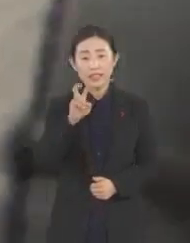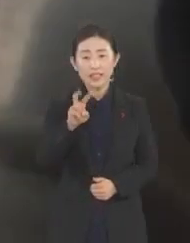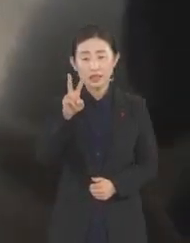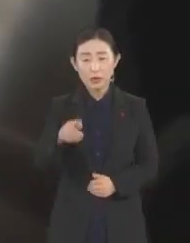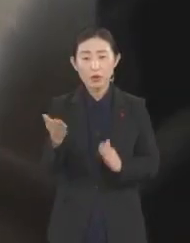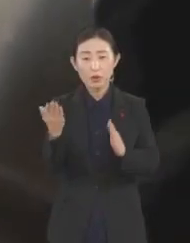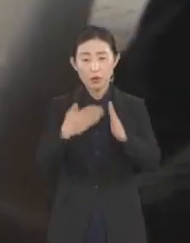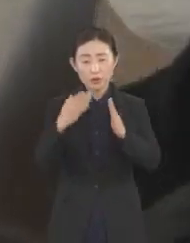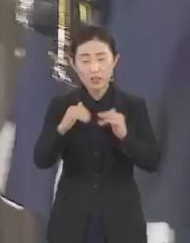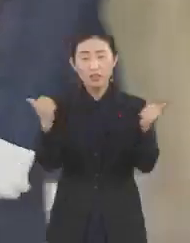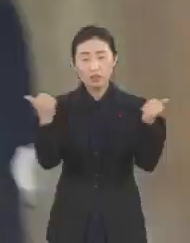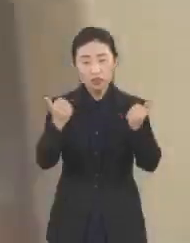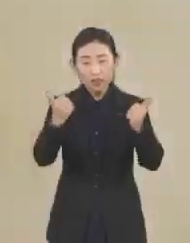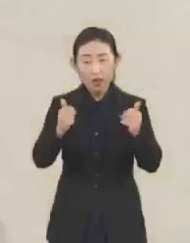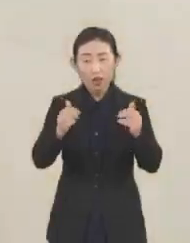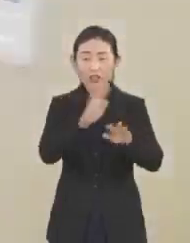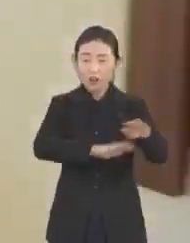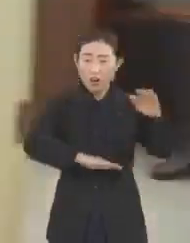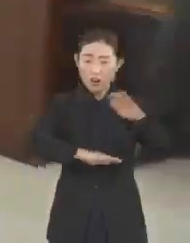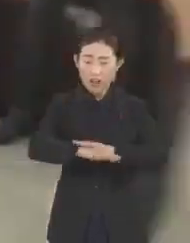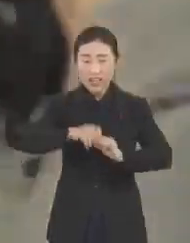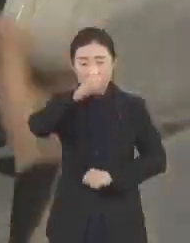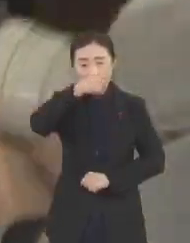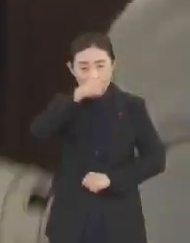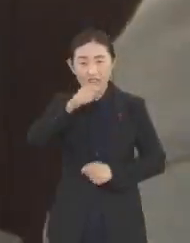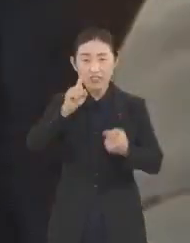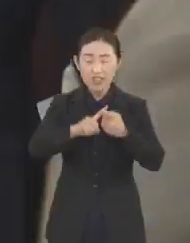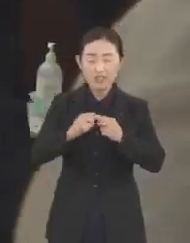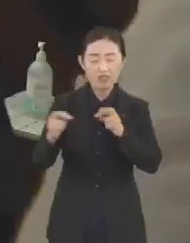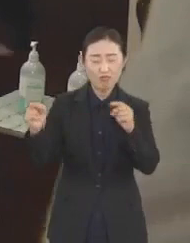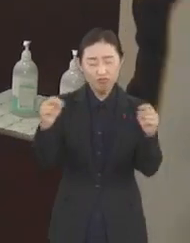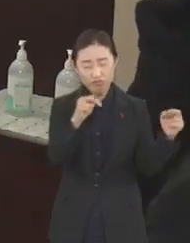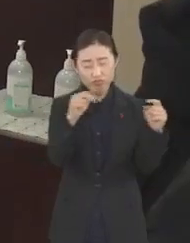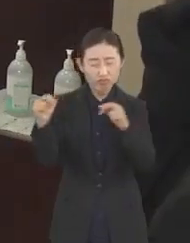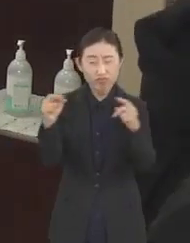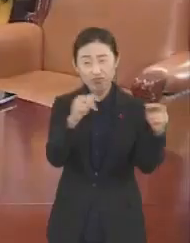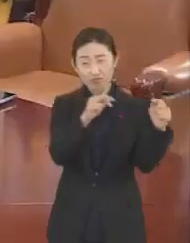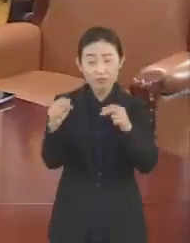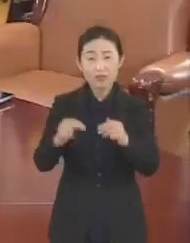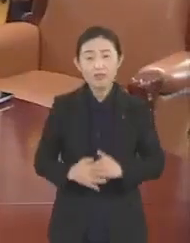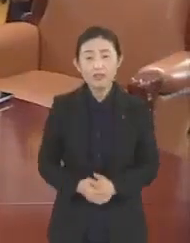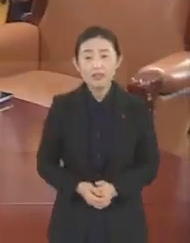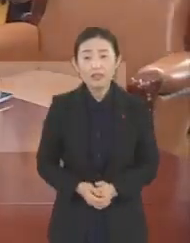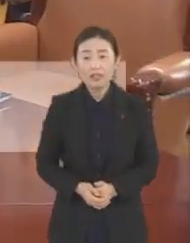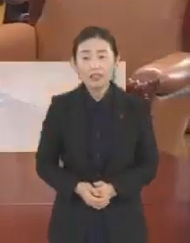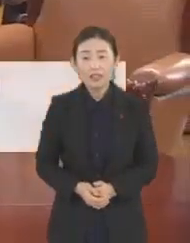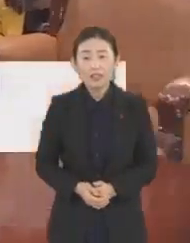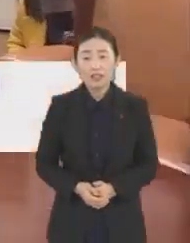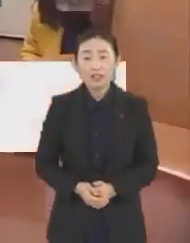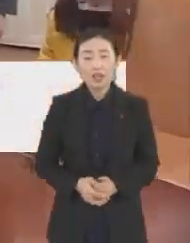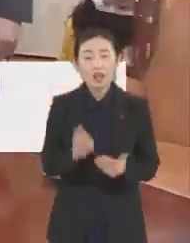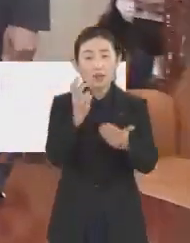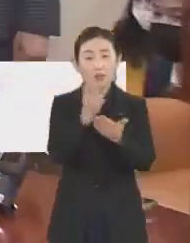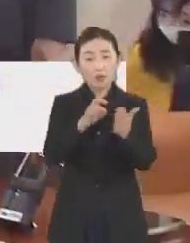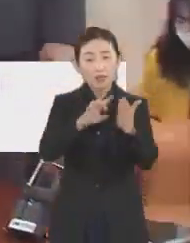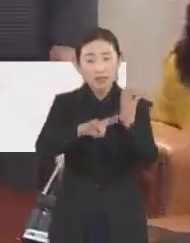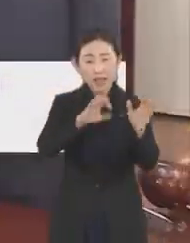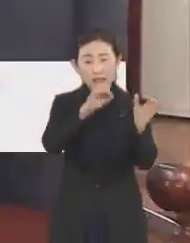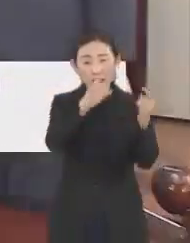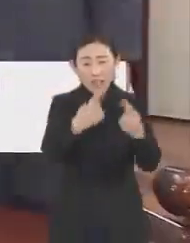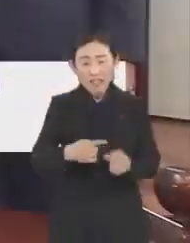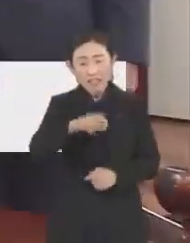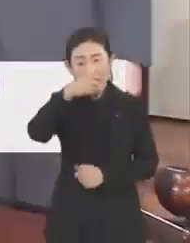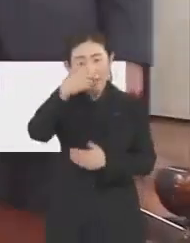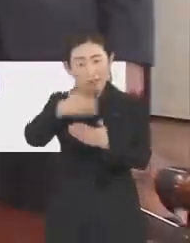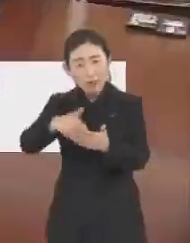2022년 정기국회 마지막 날까지 여야는 예산안 처리를 놓고 대치를 이어가고 있습니다. 양측은 법인세 인하와 예산안